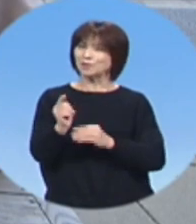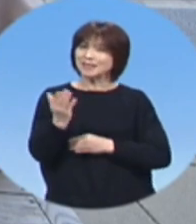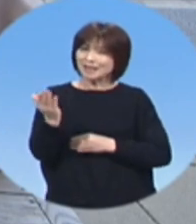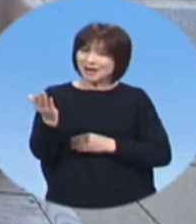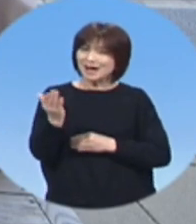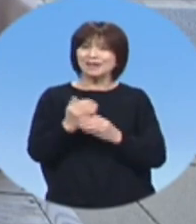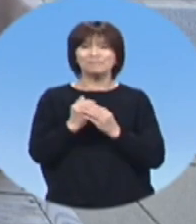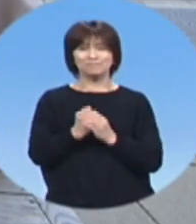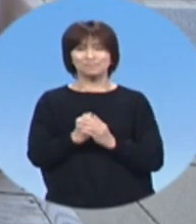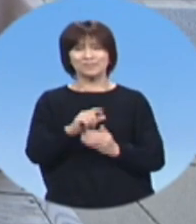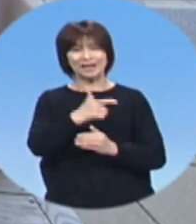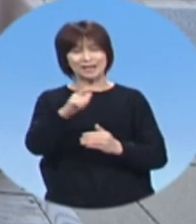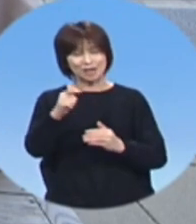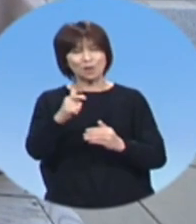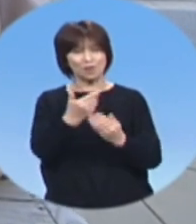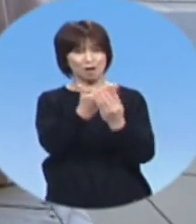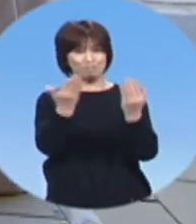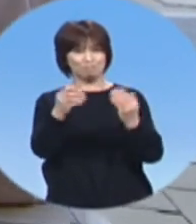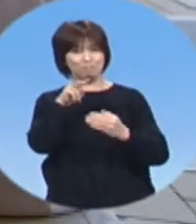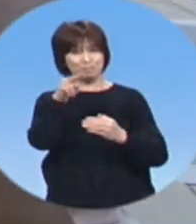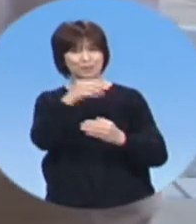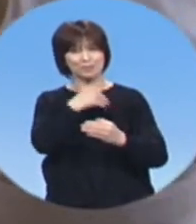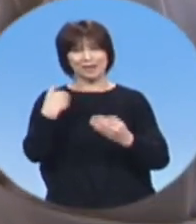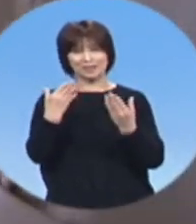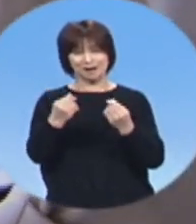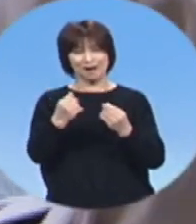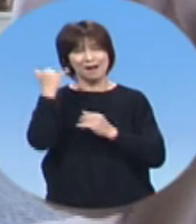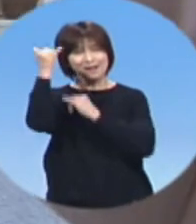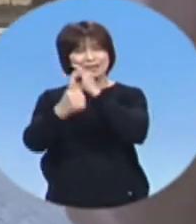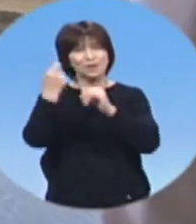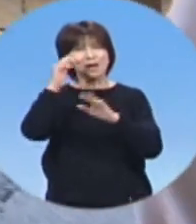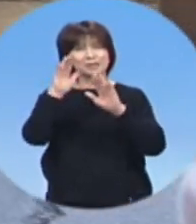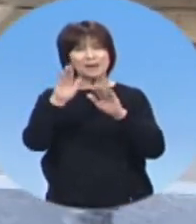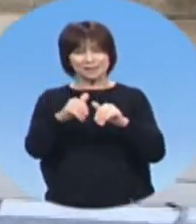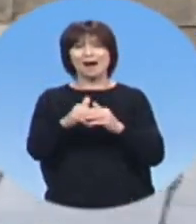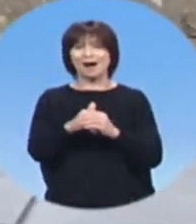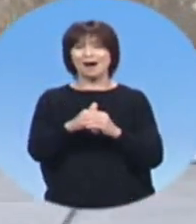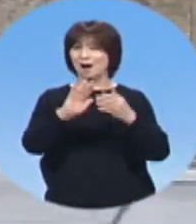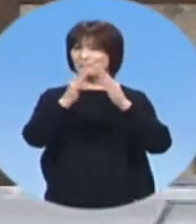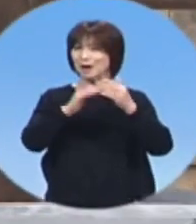か？ はい、いろいろな時代のおひな様を見ることができて歴史を感じたし、さわらの街並み